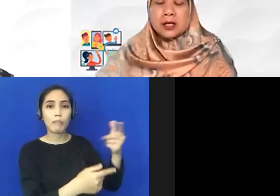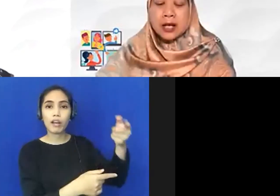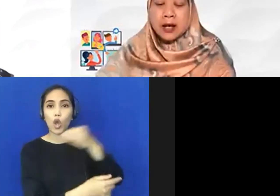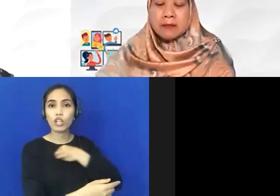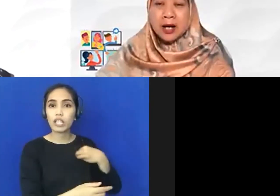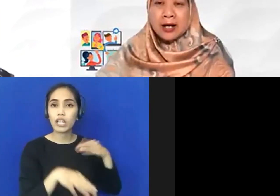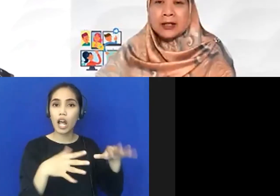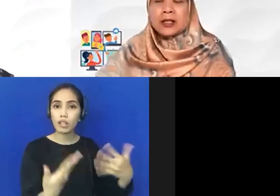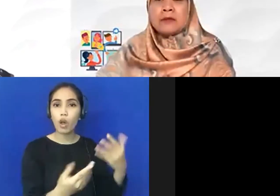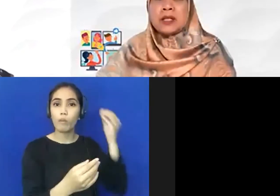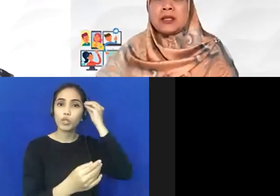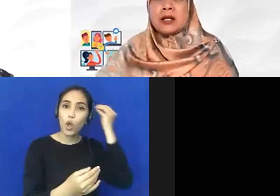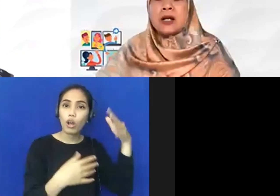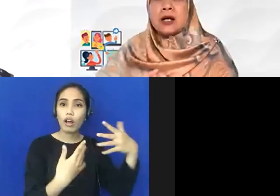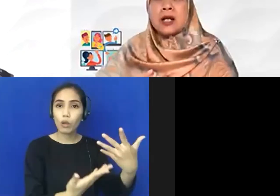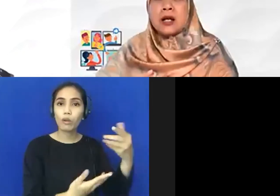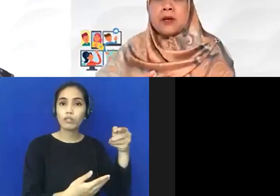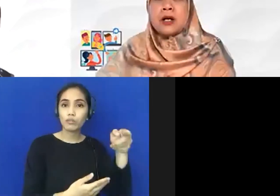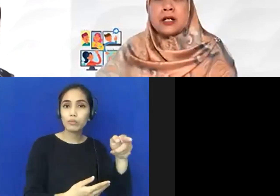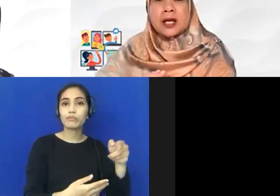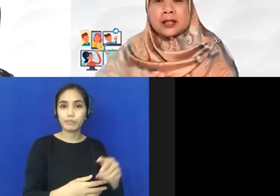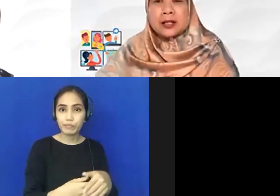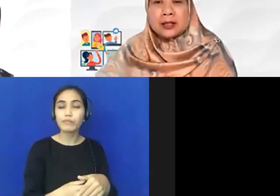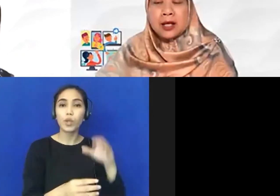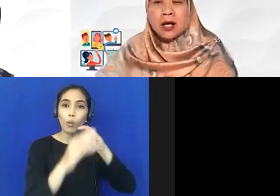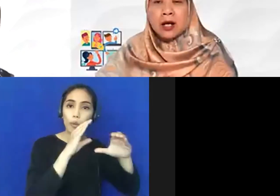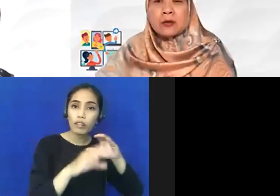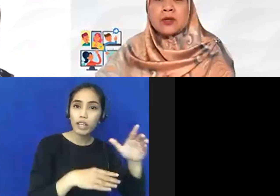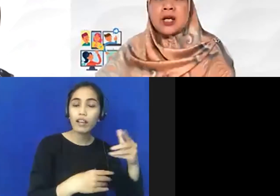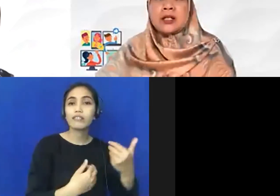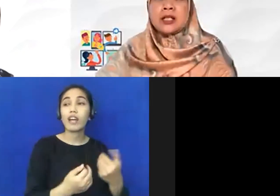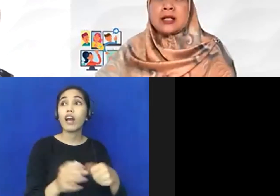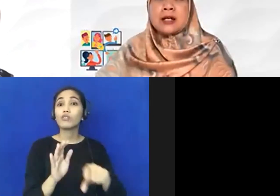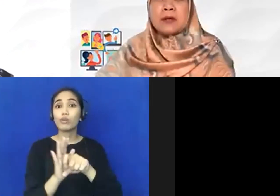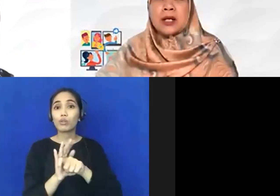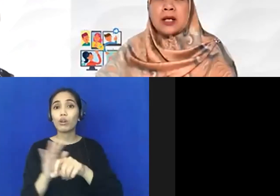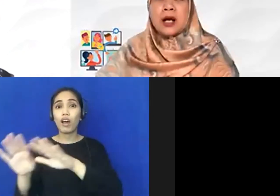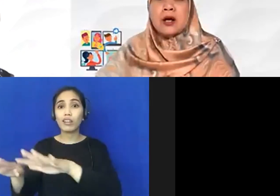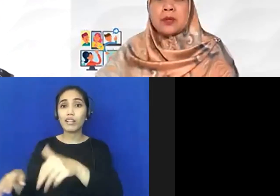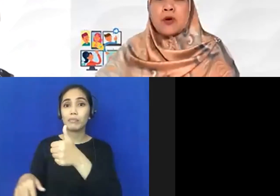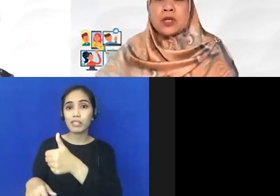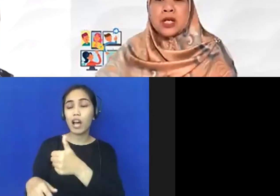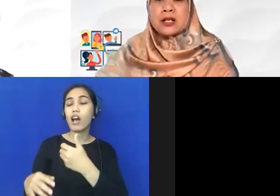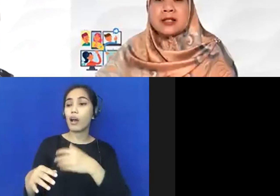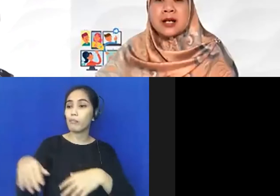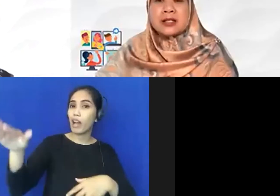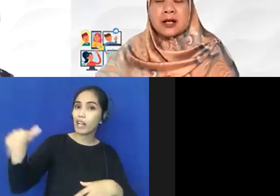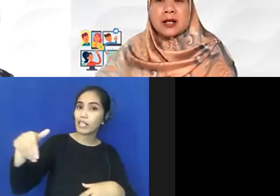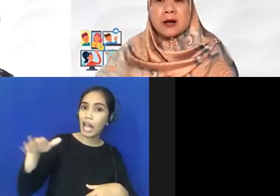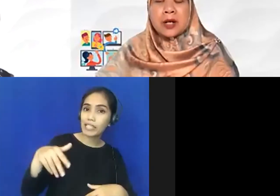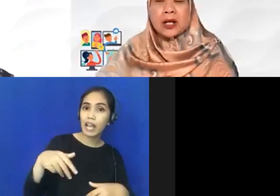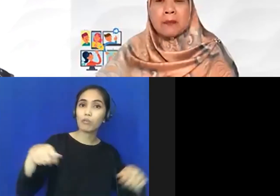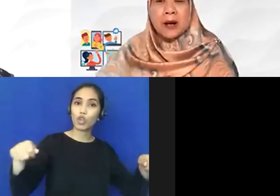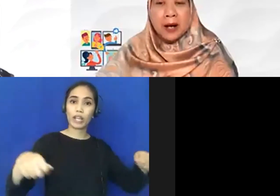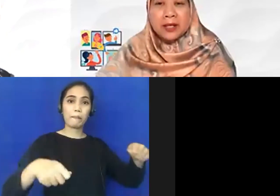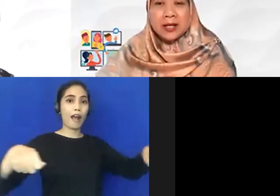berikan rasa aman, kita libatkan anak dalam kegiatan kita, kemudian kita ajak mereka berkomunikasi dengan cara